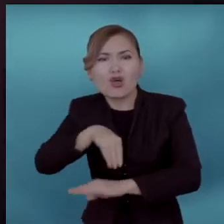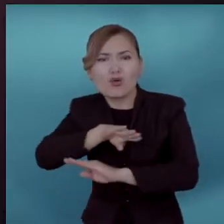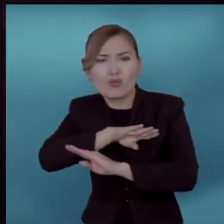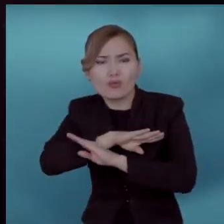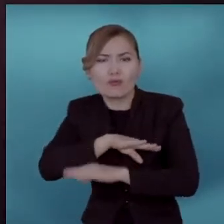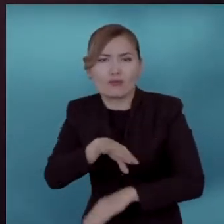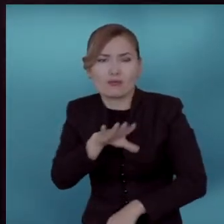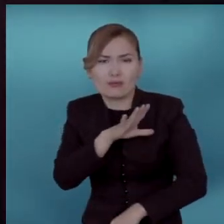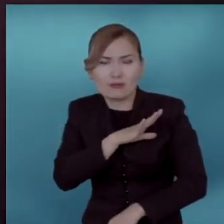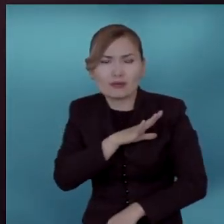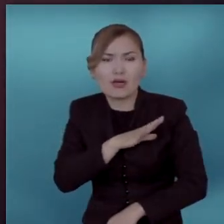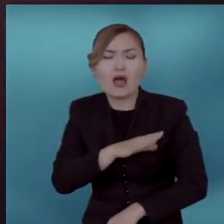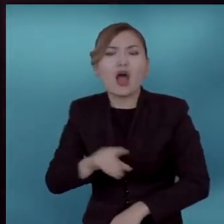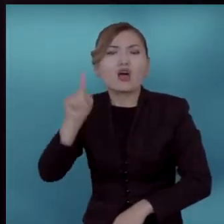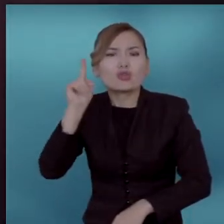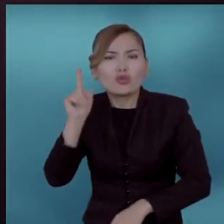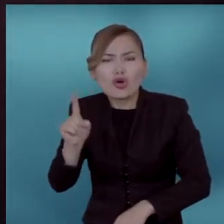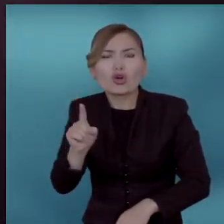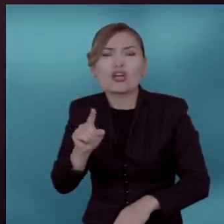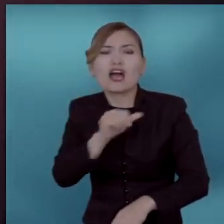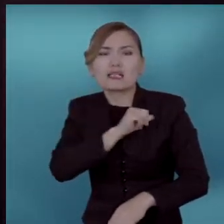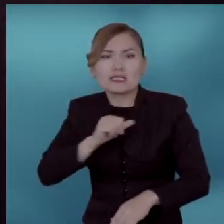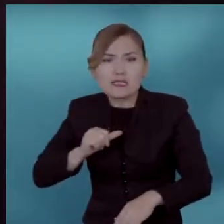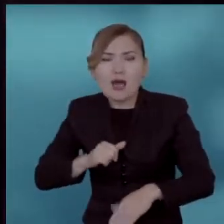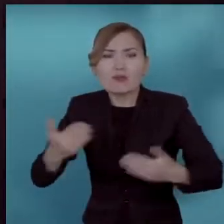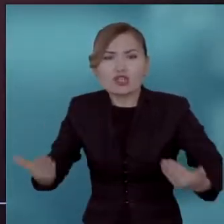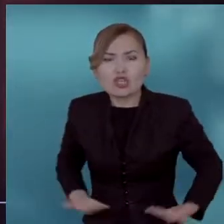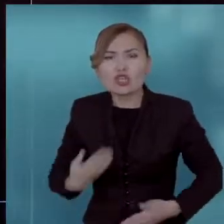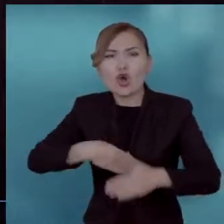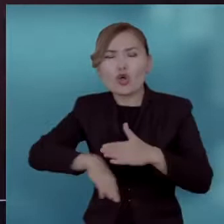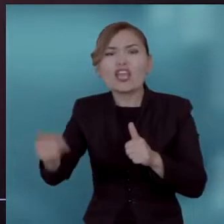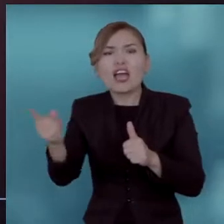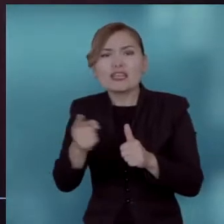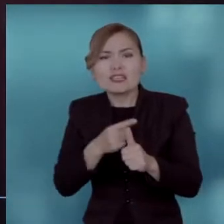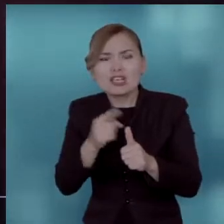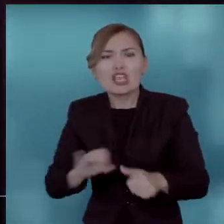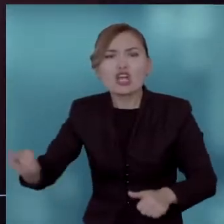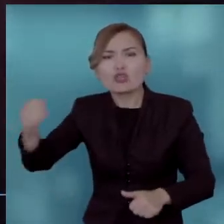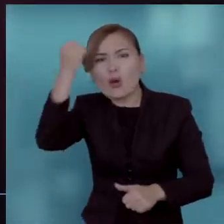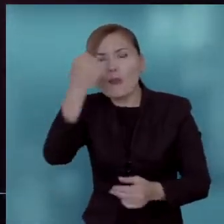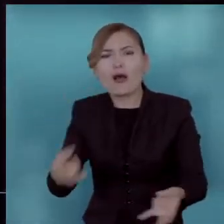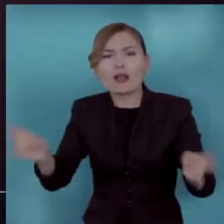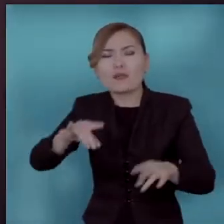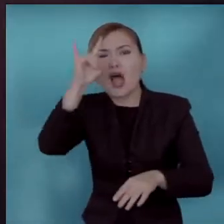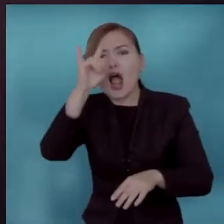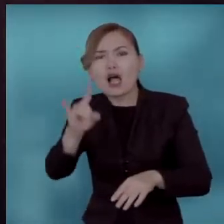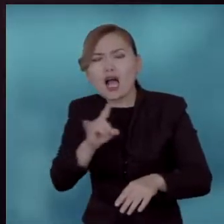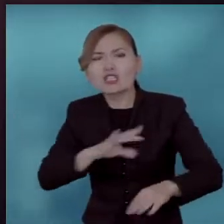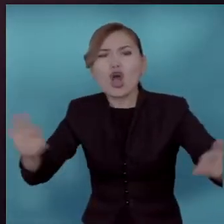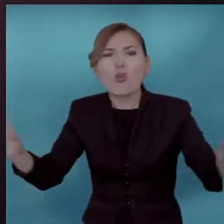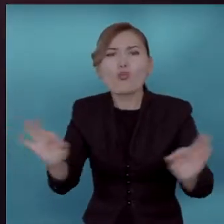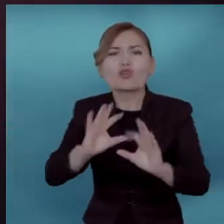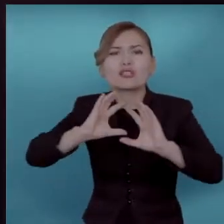Бірақ өз өмірден өтсе де есімі аңызға айналған Шәмші есімі қазақ музыка әлемінде алтын